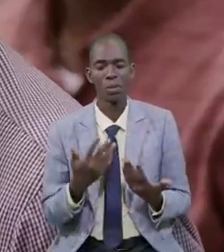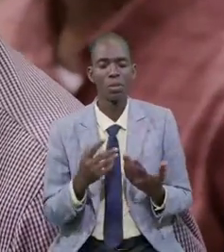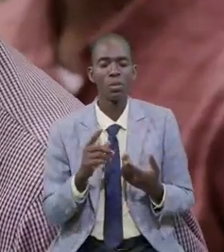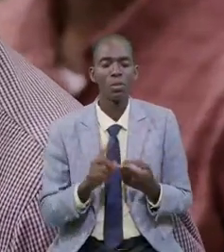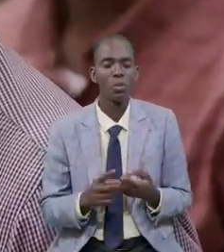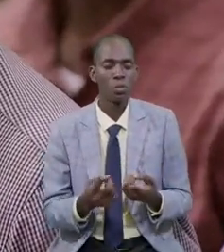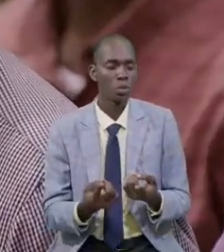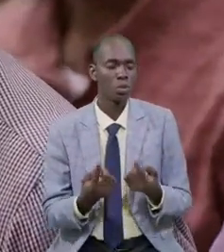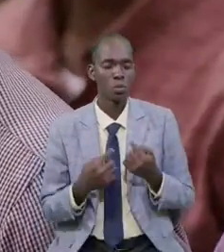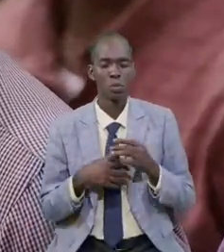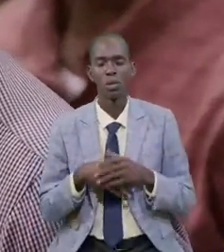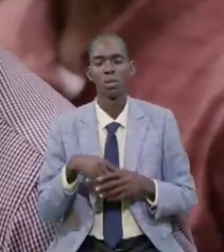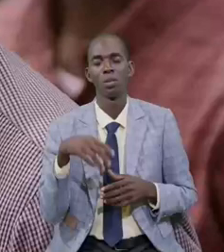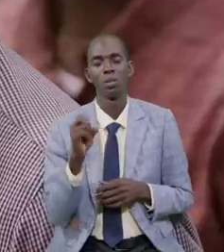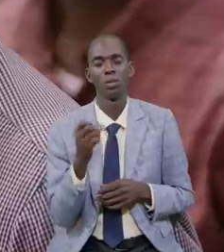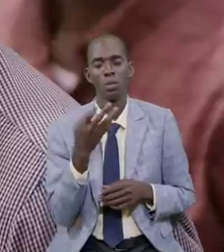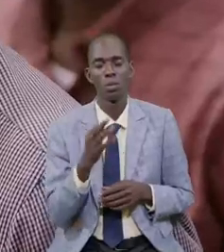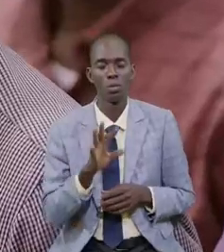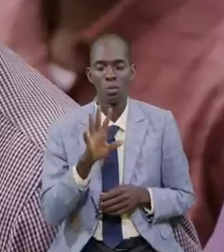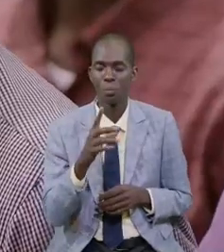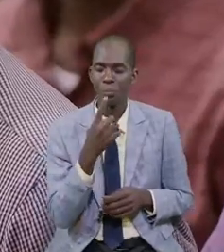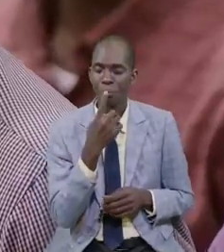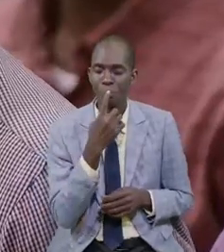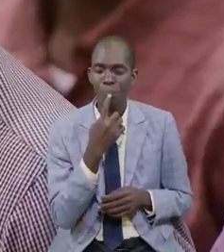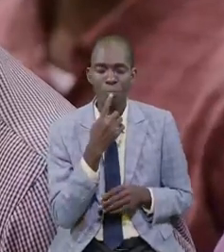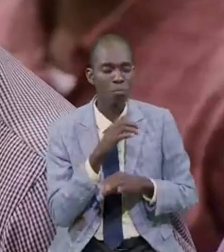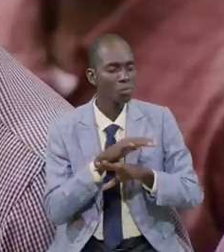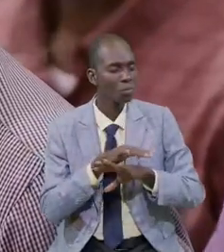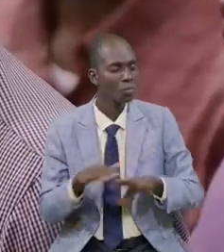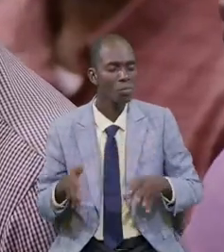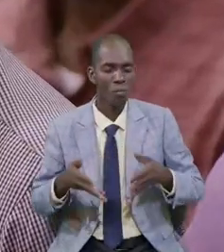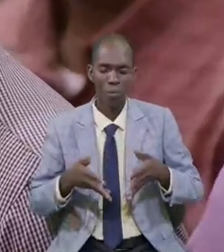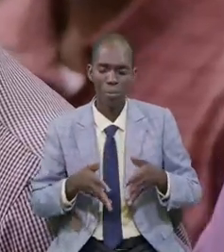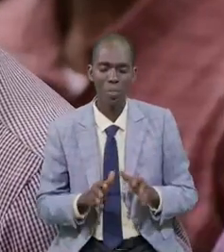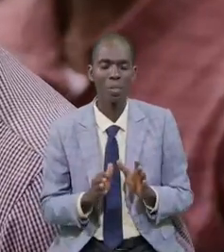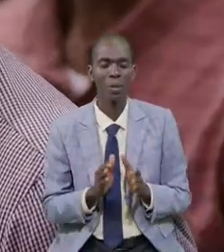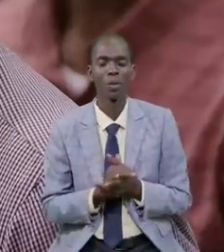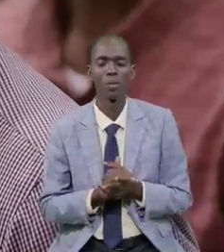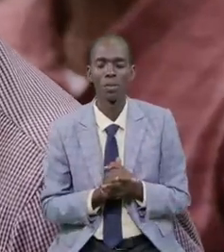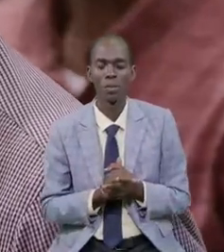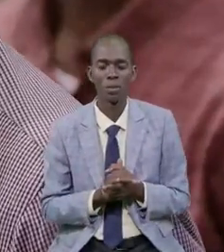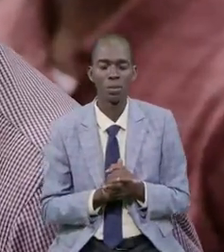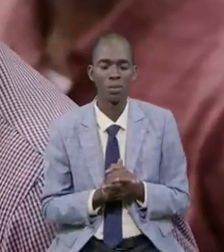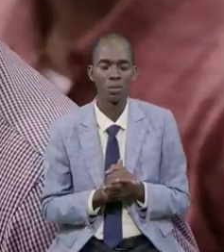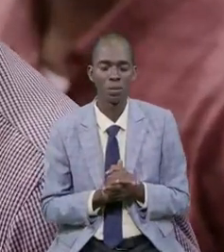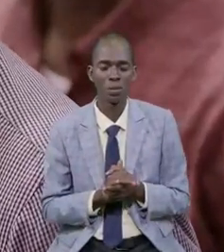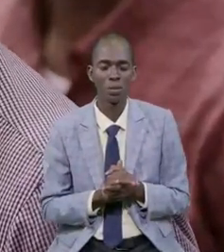à un petit feu de sortir de ta bouche. Ne permettez jamais